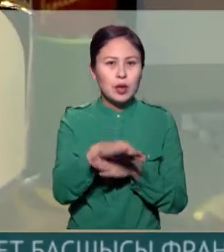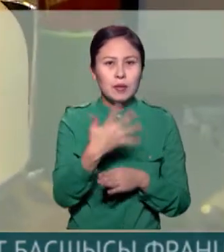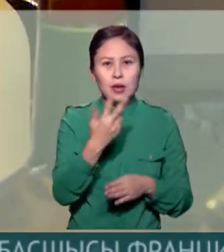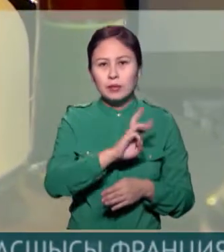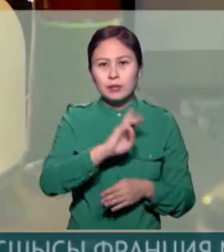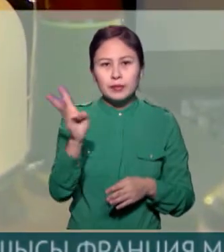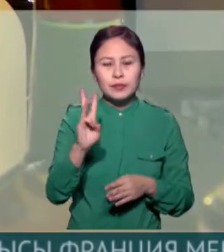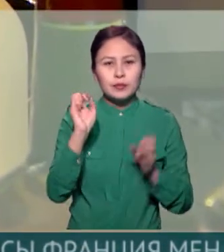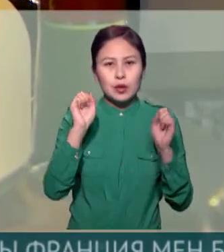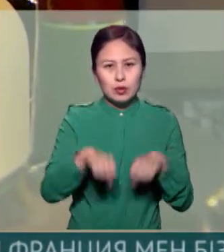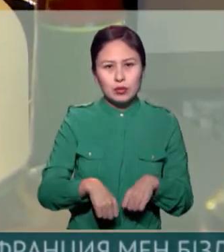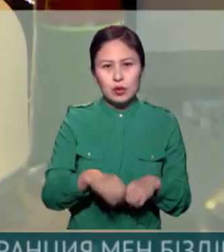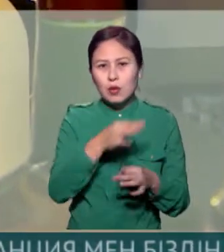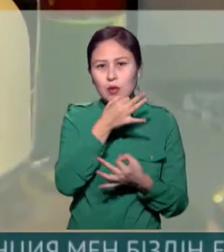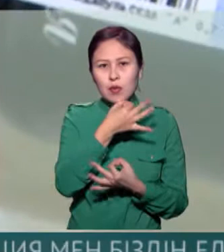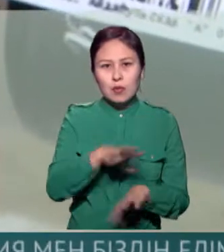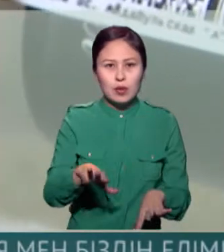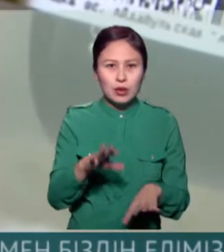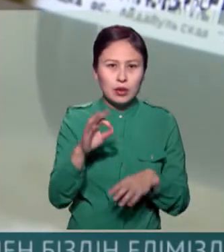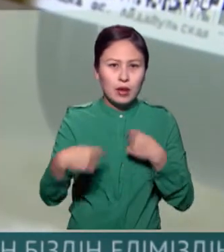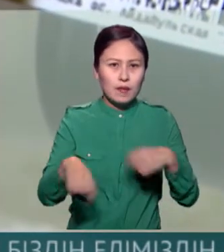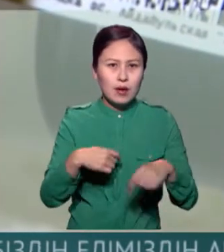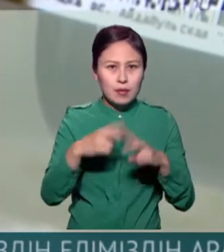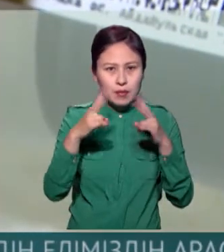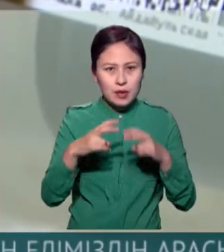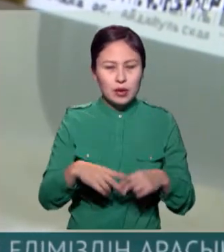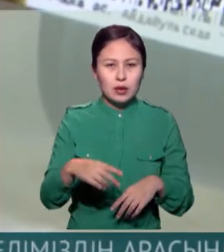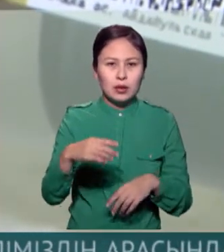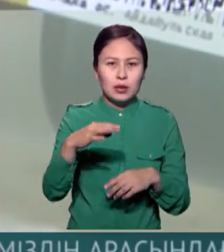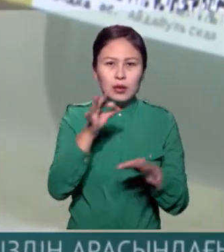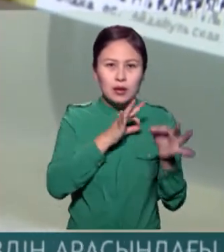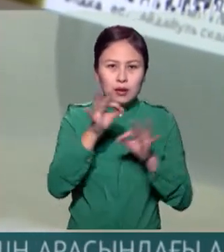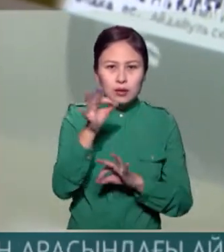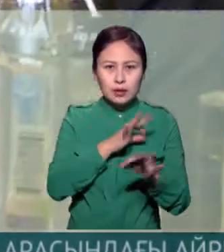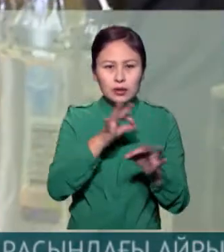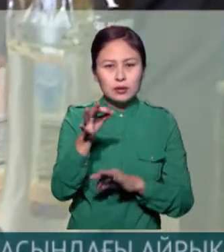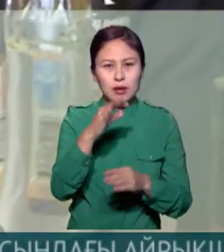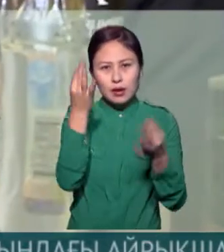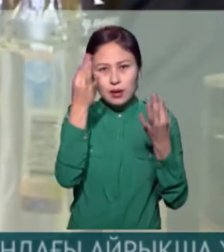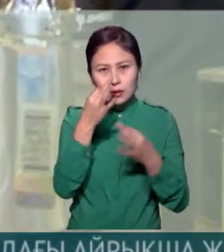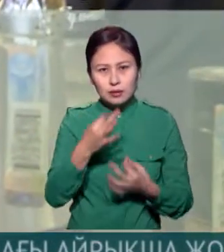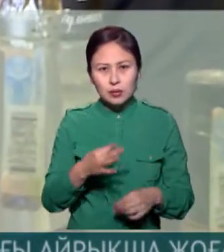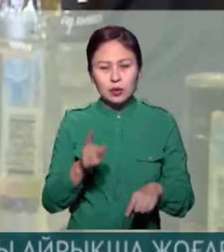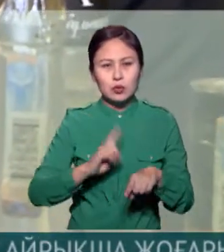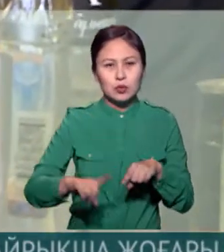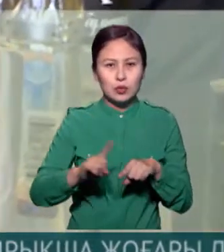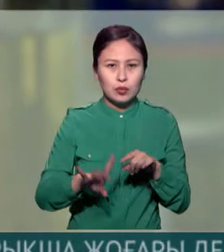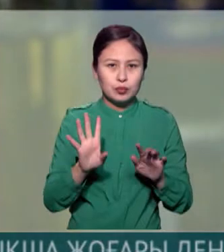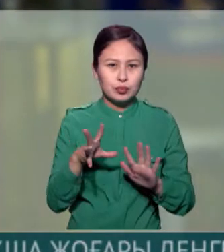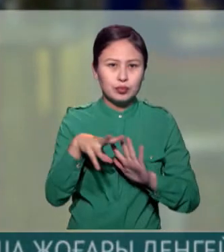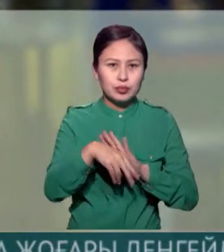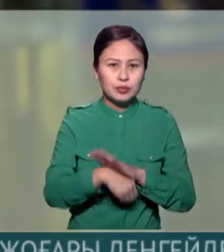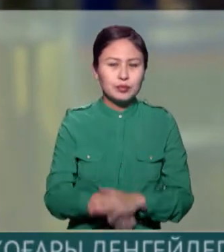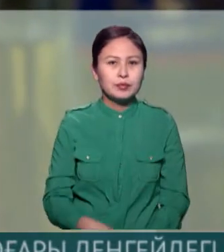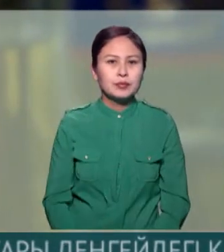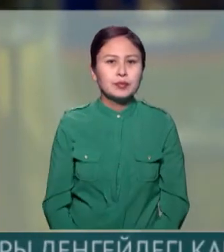тауар атауын тексеруге қауқарлы. Алдағы уақытта дәрі-дәрмек, косметика, тұрмыстық тауарлар мен табақ өнімдерінде тексеру жұмыстары вайпын арқылы